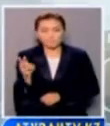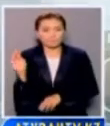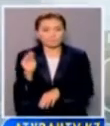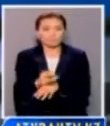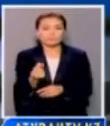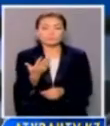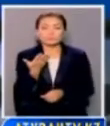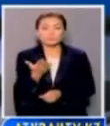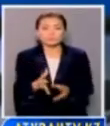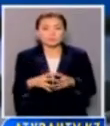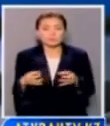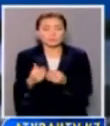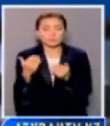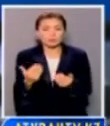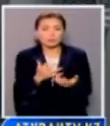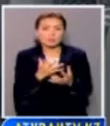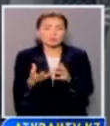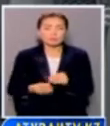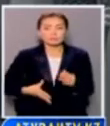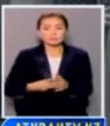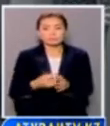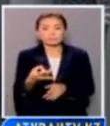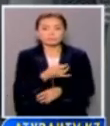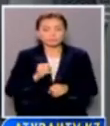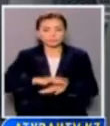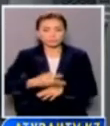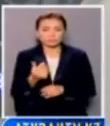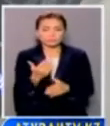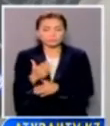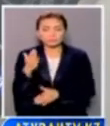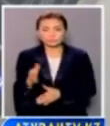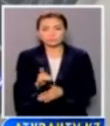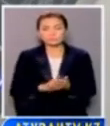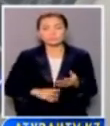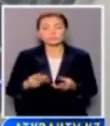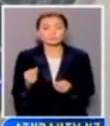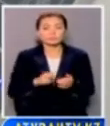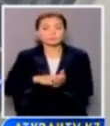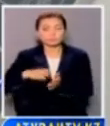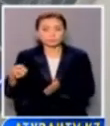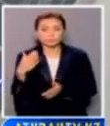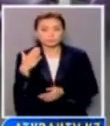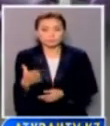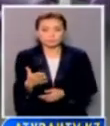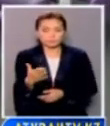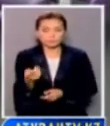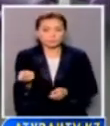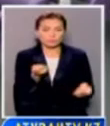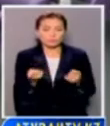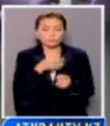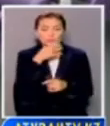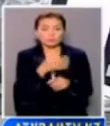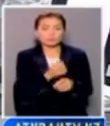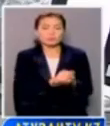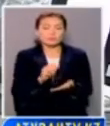получит 10 миллионов тенге. Средства выделяются из республиканского бюджета. Далее деньги будут выплачены через Управление